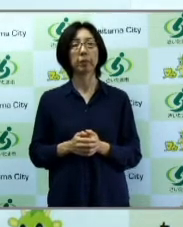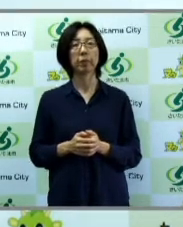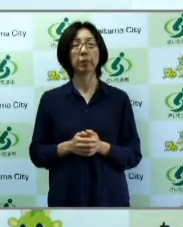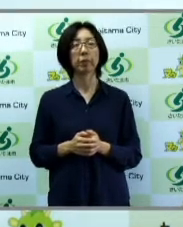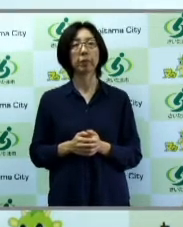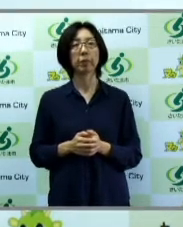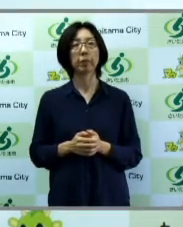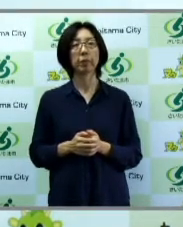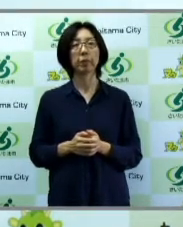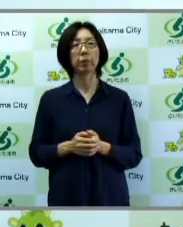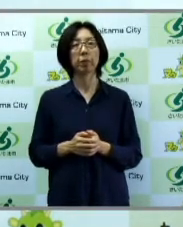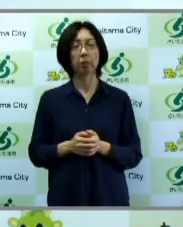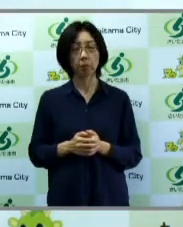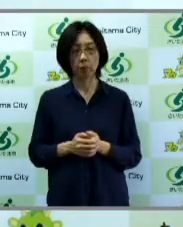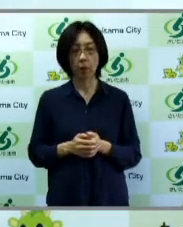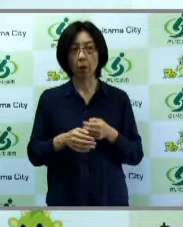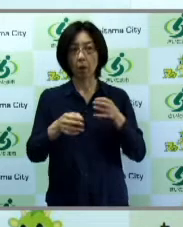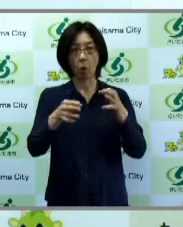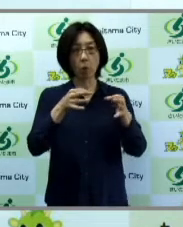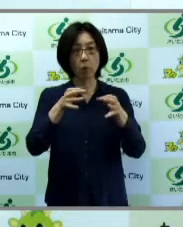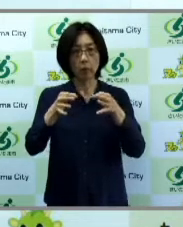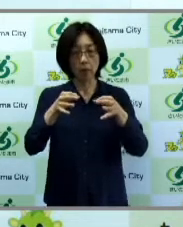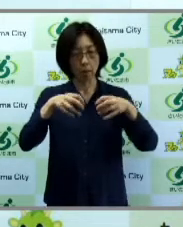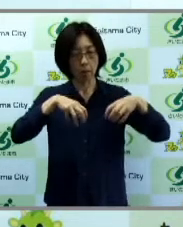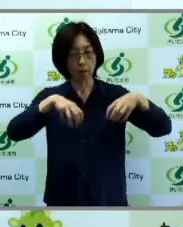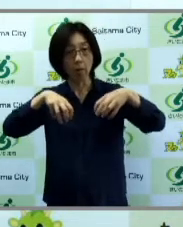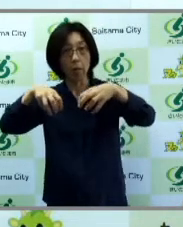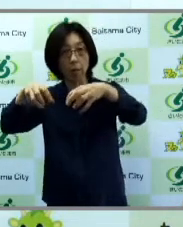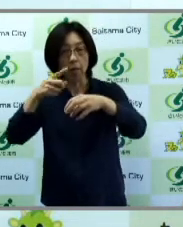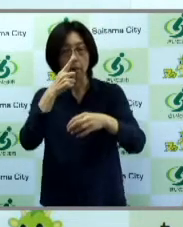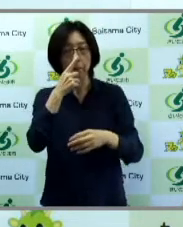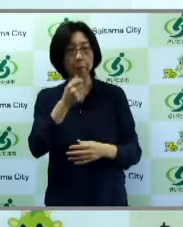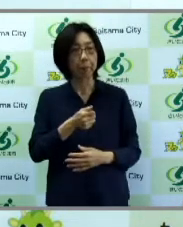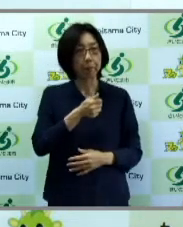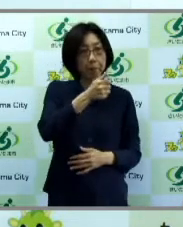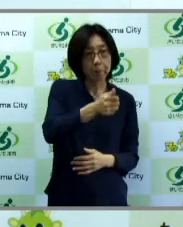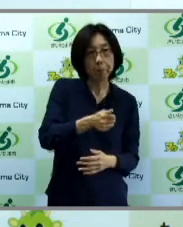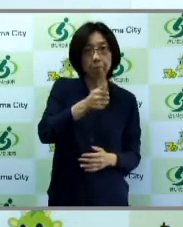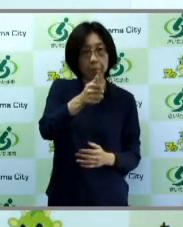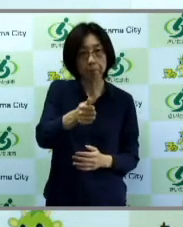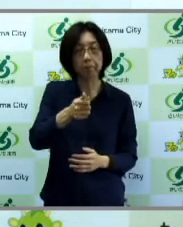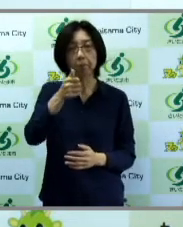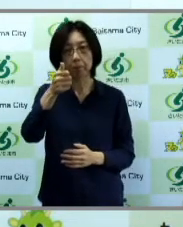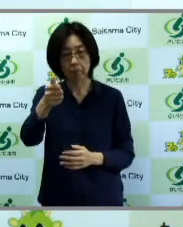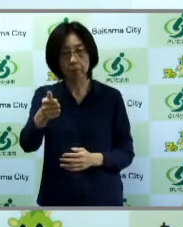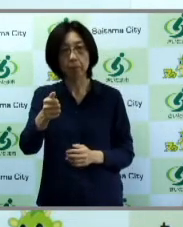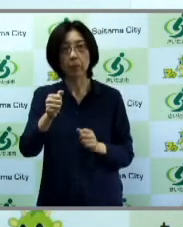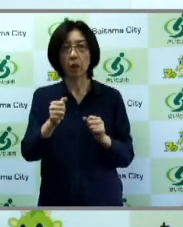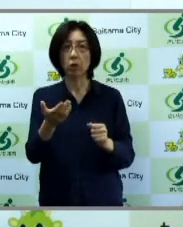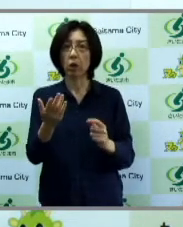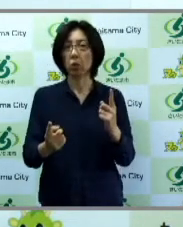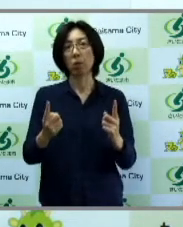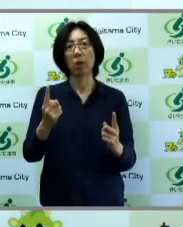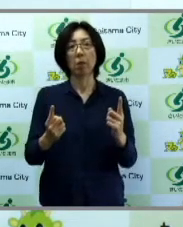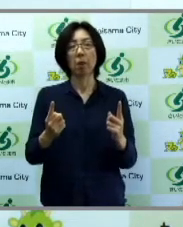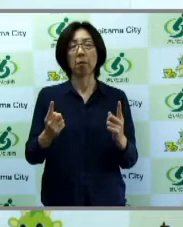個別に回るかどうかというところはあれですけれども、やはり南銀座商店街の状況